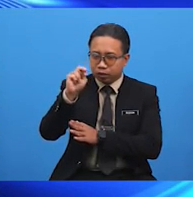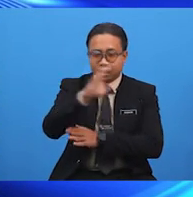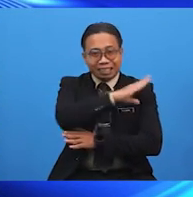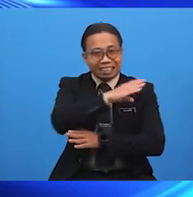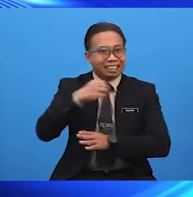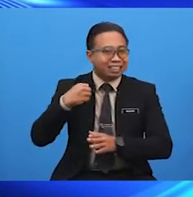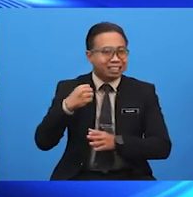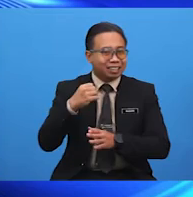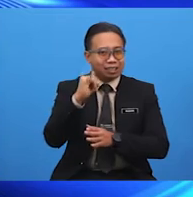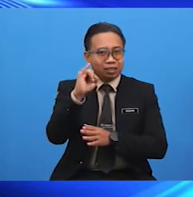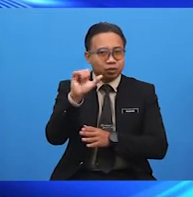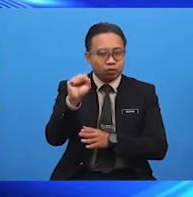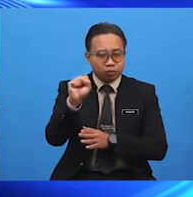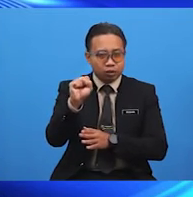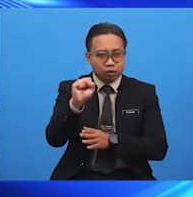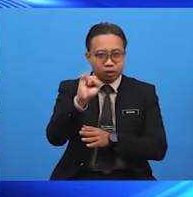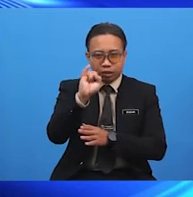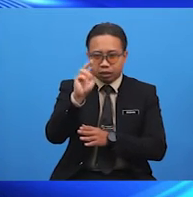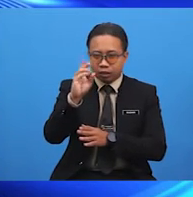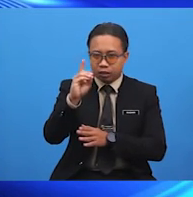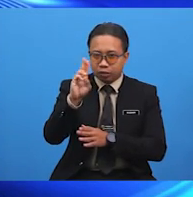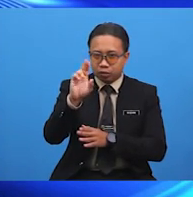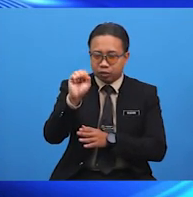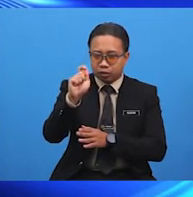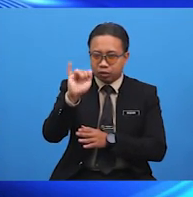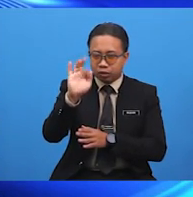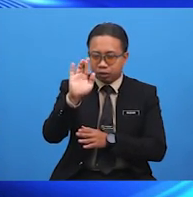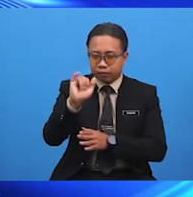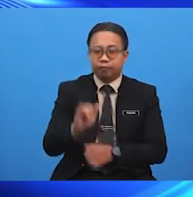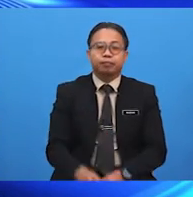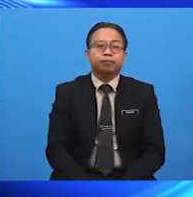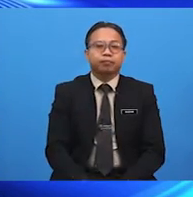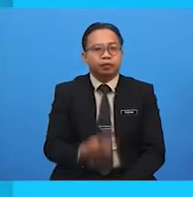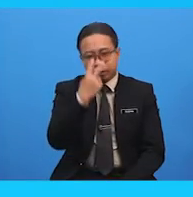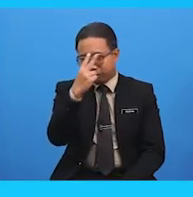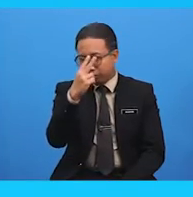ilustrasi industri. Jadi kita lihat pada paparan ini. Kita saksikan bersama.